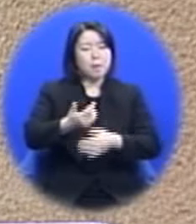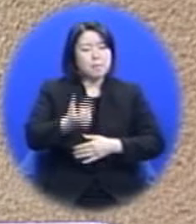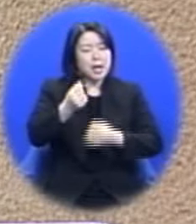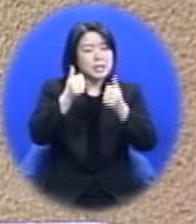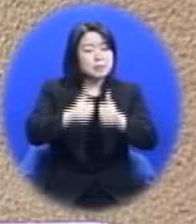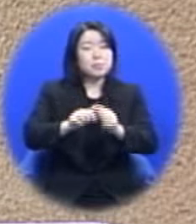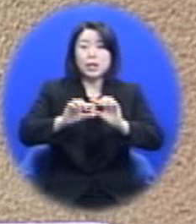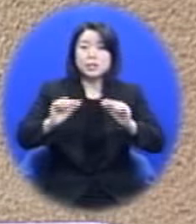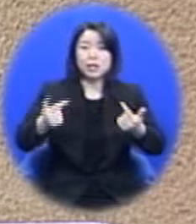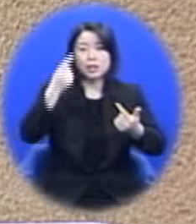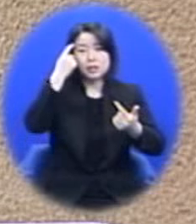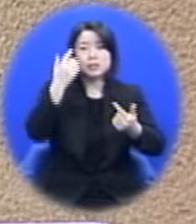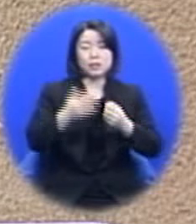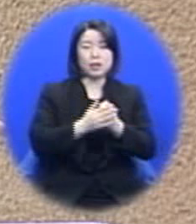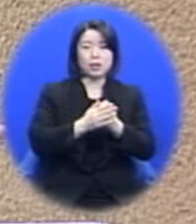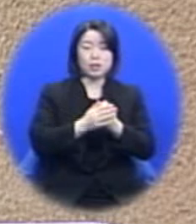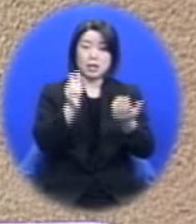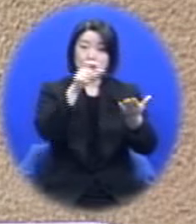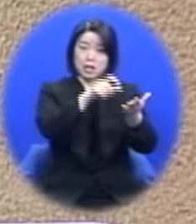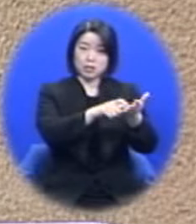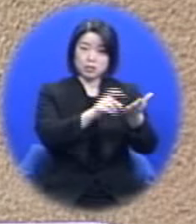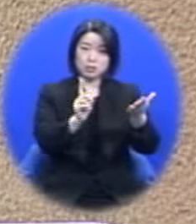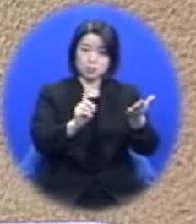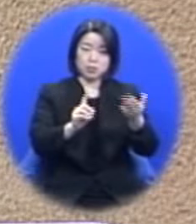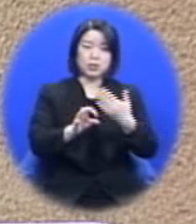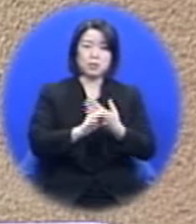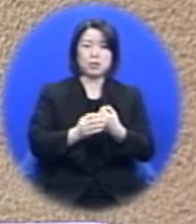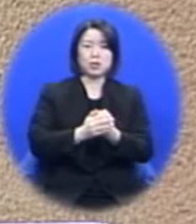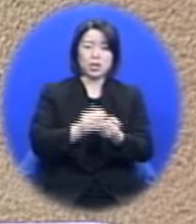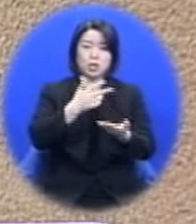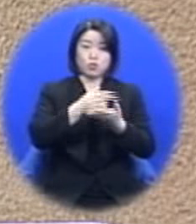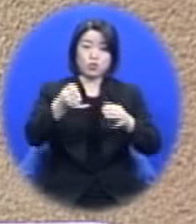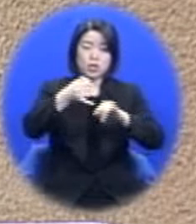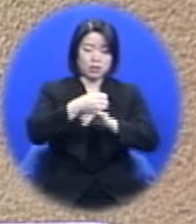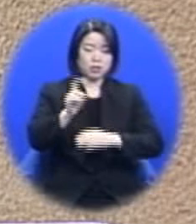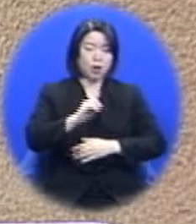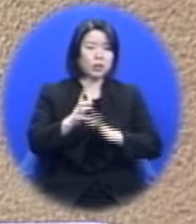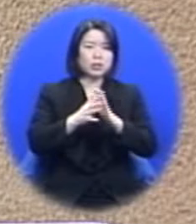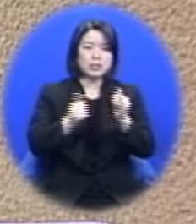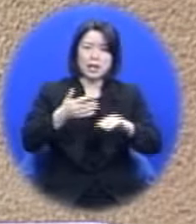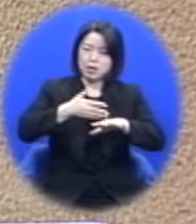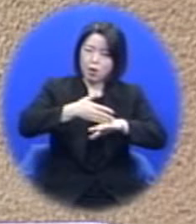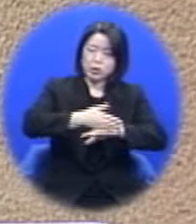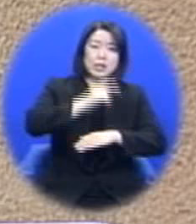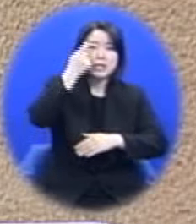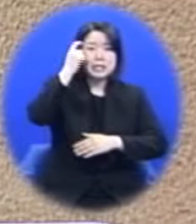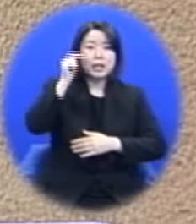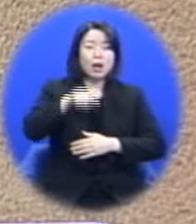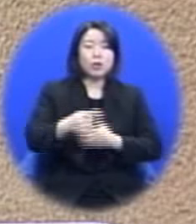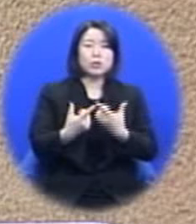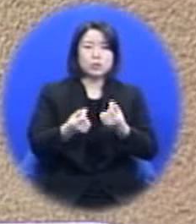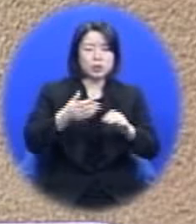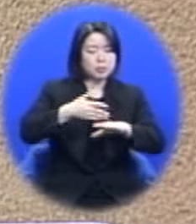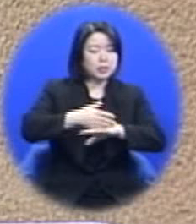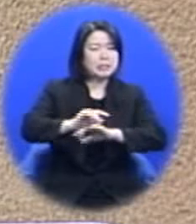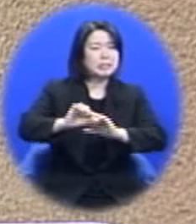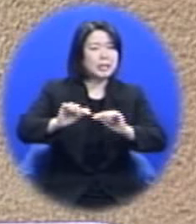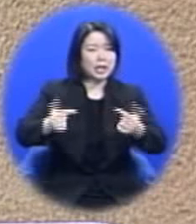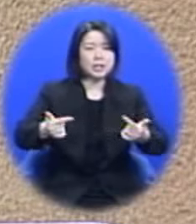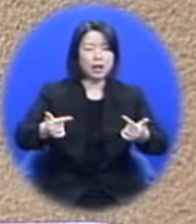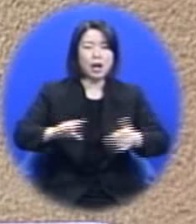않으시는가? 그는 이렇게 설명했습니다. 주의 약속은 어떤 이에 더디다고 생각하는 것 같이 더딘 것이